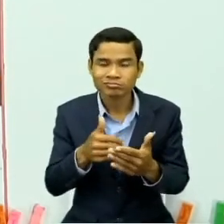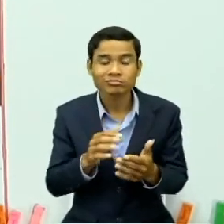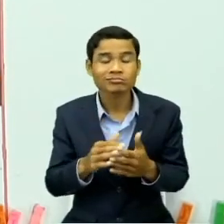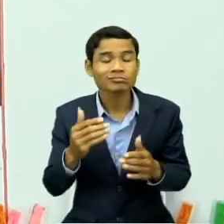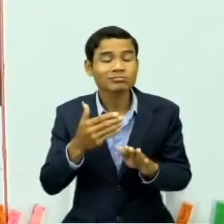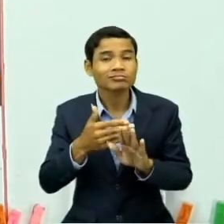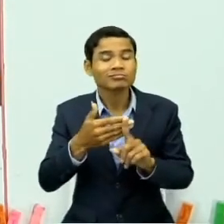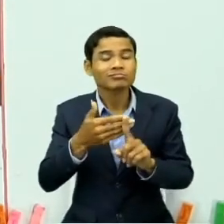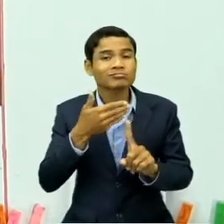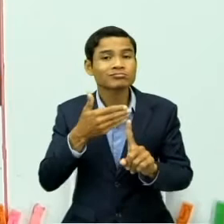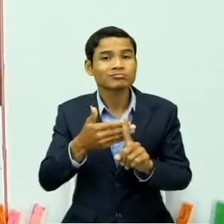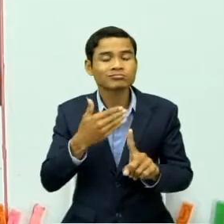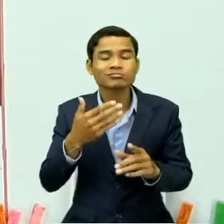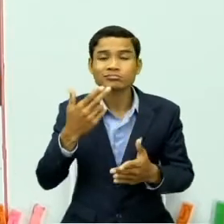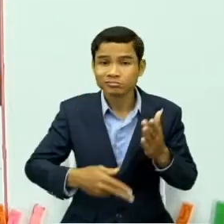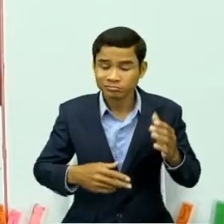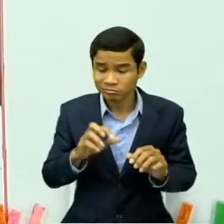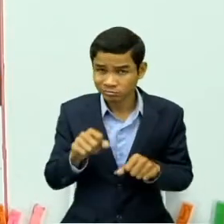con ấy cái con